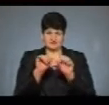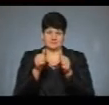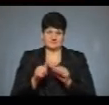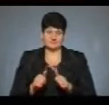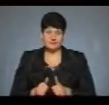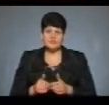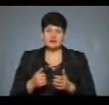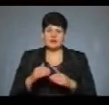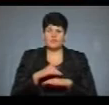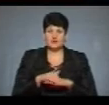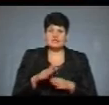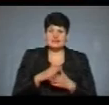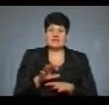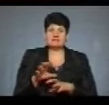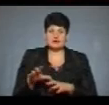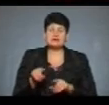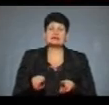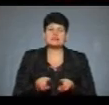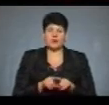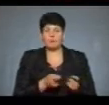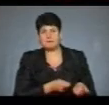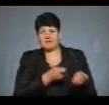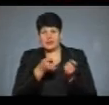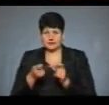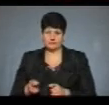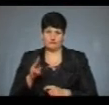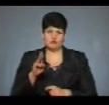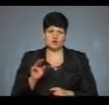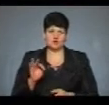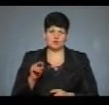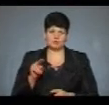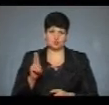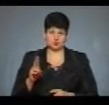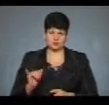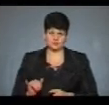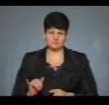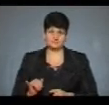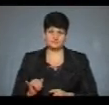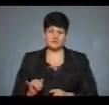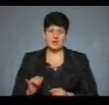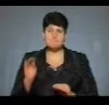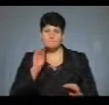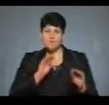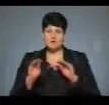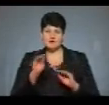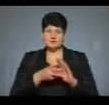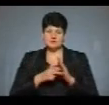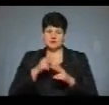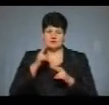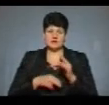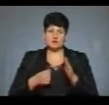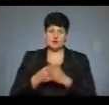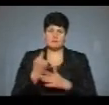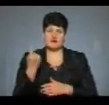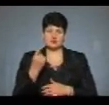біля монастиря є тварини. Їх теж перенесуть у шопку, розповів отець Пантелеймон. Монтаж планують завершити до 1